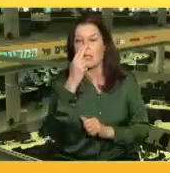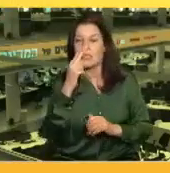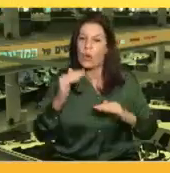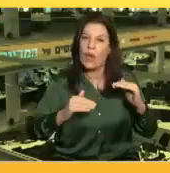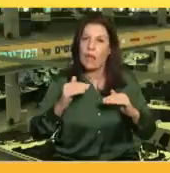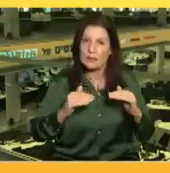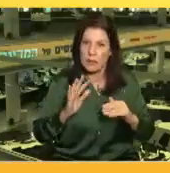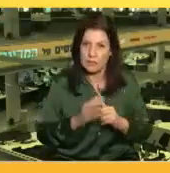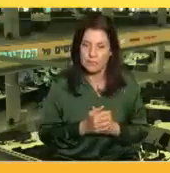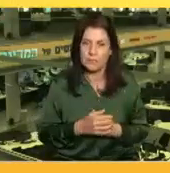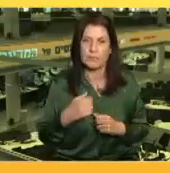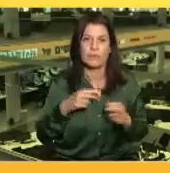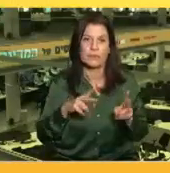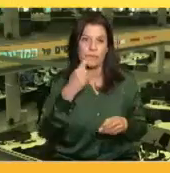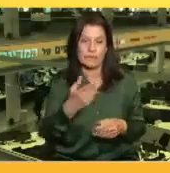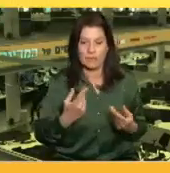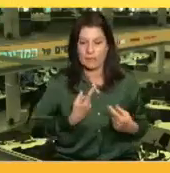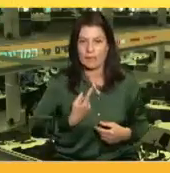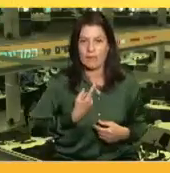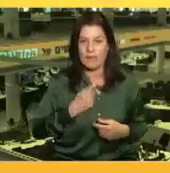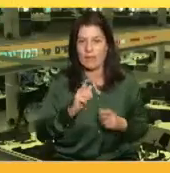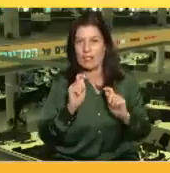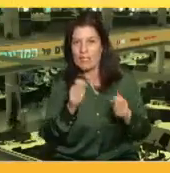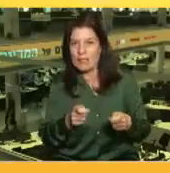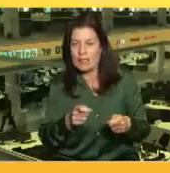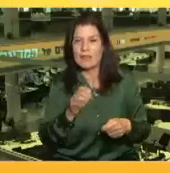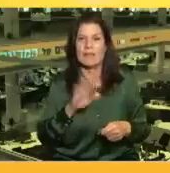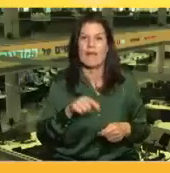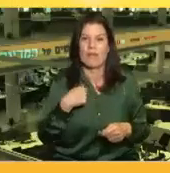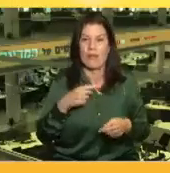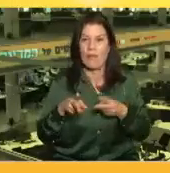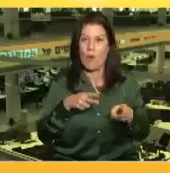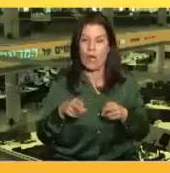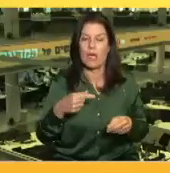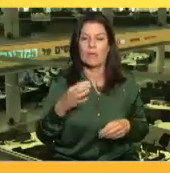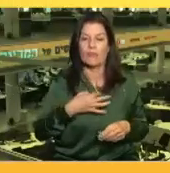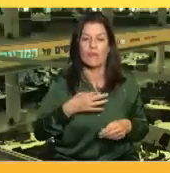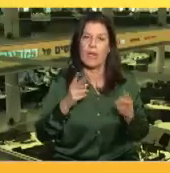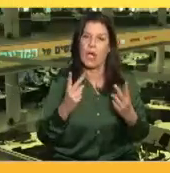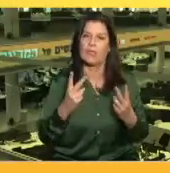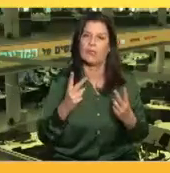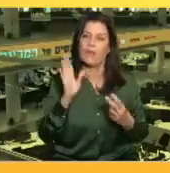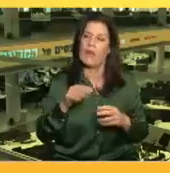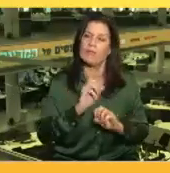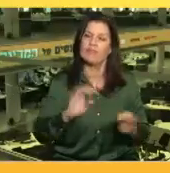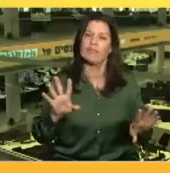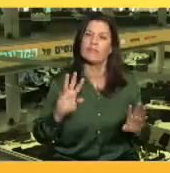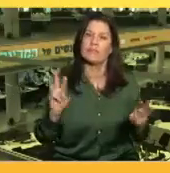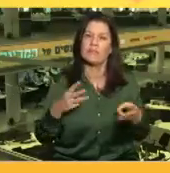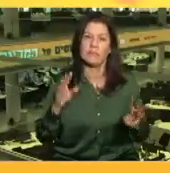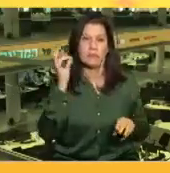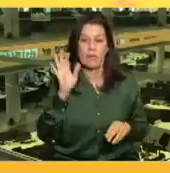יותר, אני יכולה להגיד, בתור שדרנית, עורכת, שאצלי באמת באג'נדה האישית שלי, שיותר לשדר נשים, ולי חשוב, וגם אני יצא שבאופן אישי, מאוד מאוד אוהבת